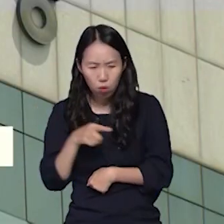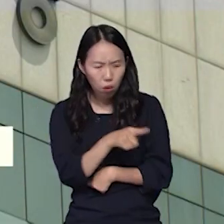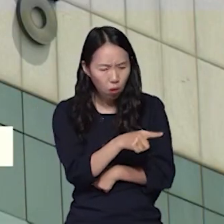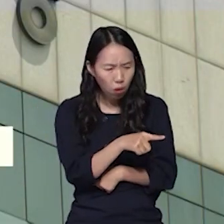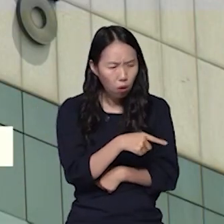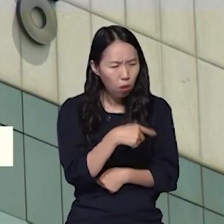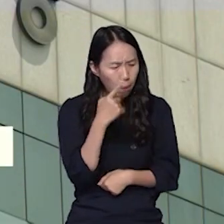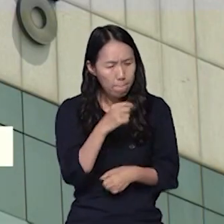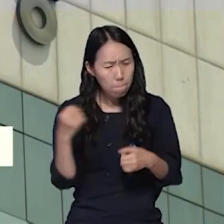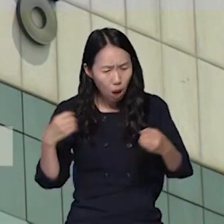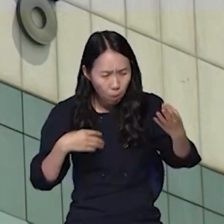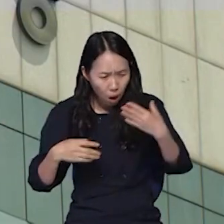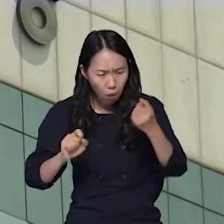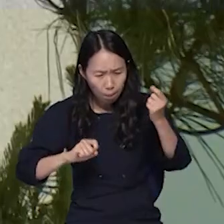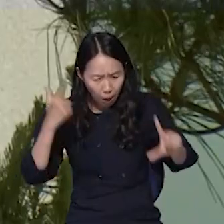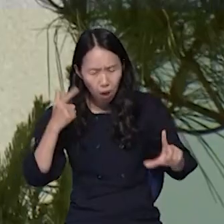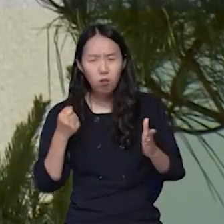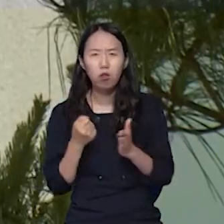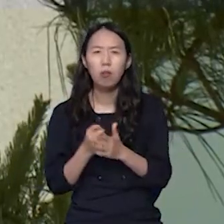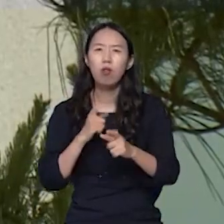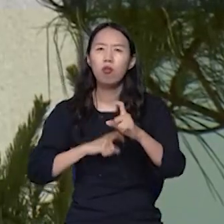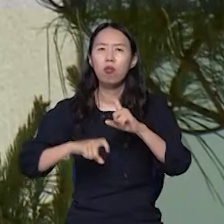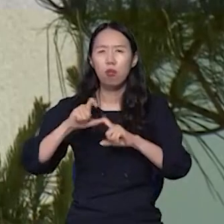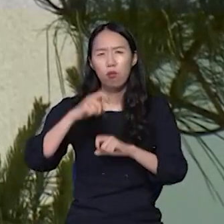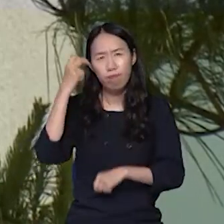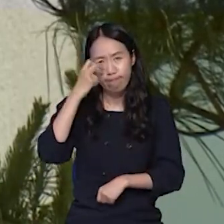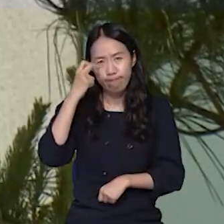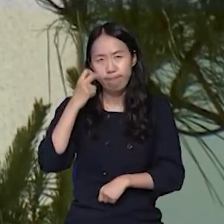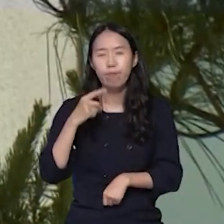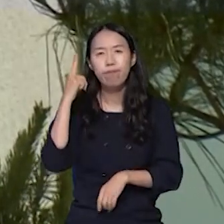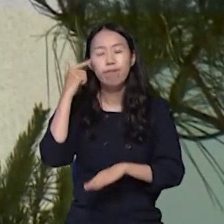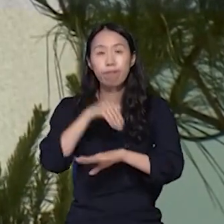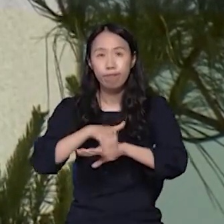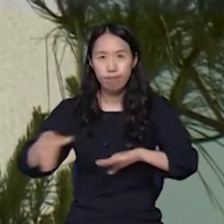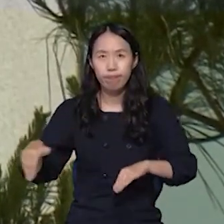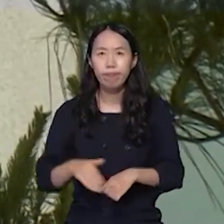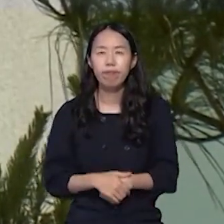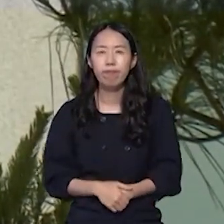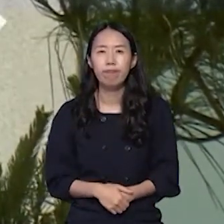주장이 엇갈리고 있어 추가적인 조사에 나설 것으로 보입니다. KBC 고영민입니다.